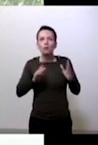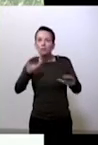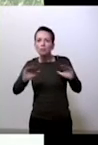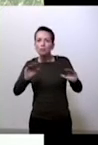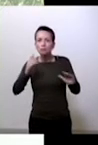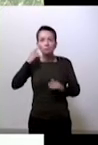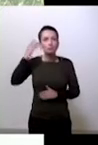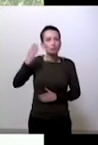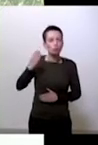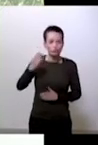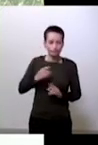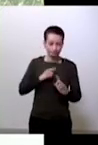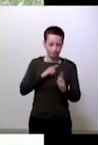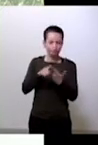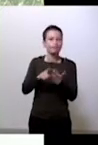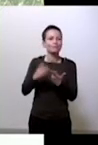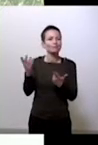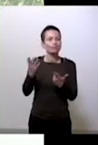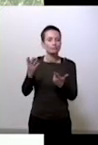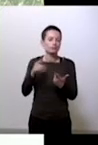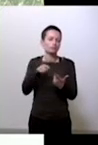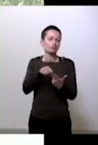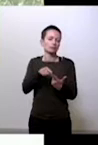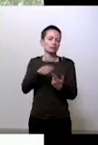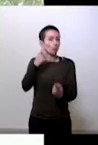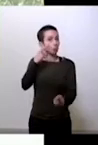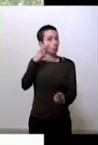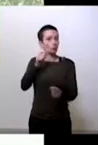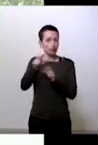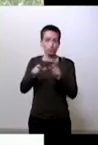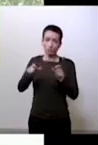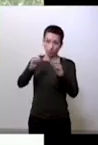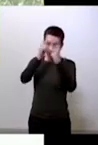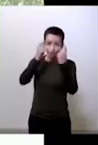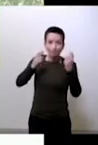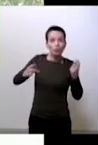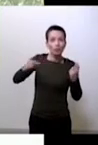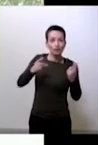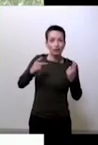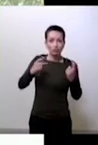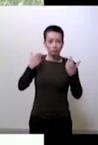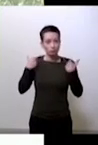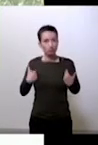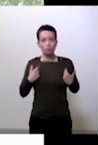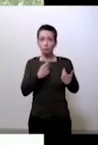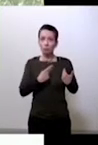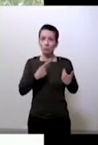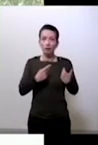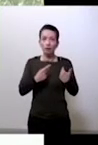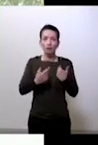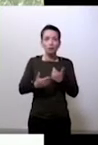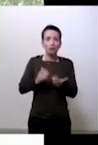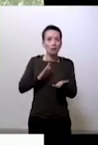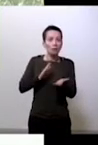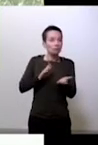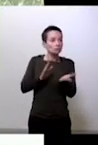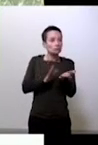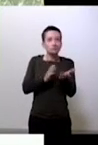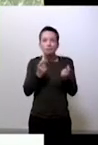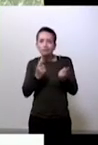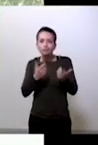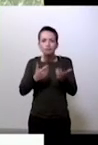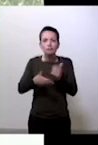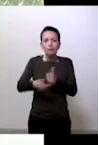nécessaire. Un deuxième axe qui sera aussi à destination des propriétaires, quelles sont les aides auxquelles j'ai droit pour la rénovation, comment est-ce que je peux travailler,